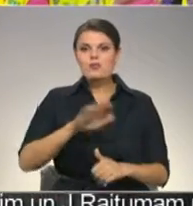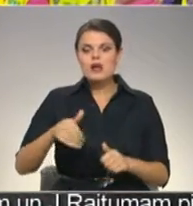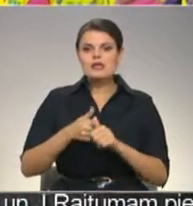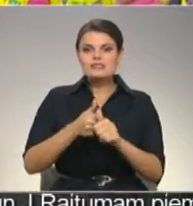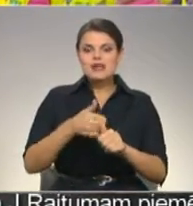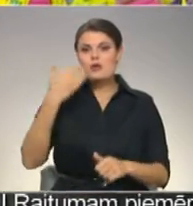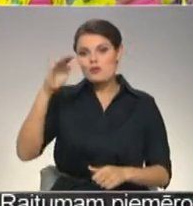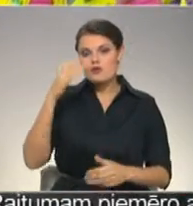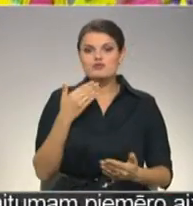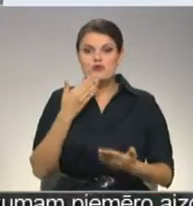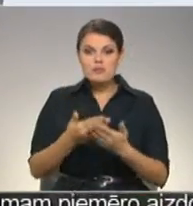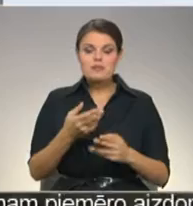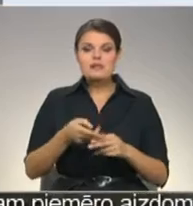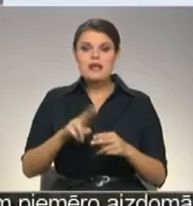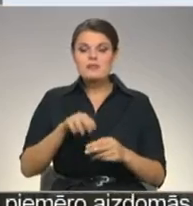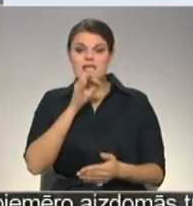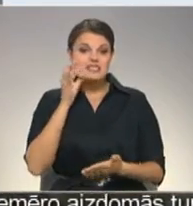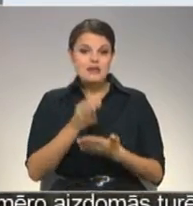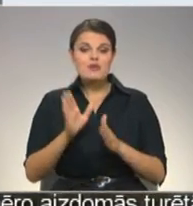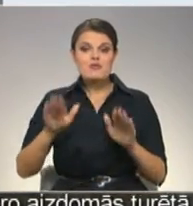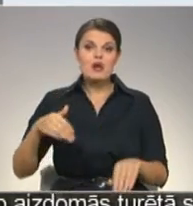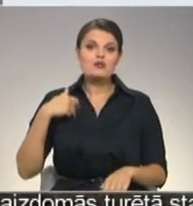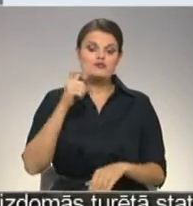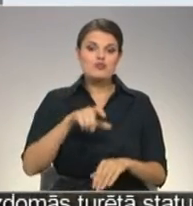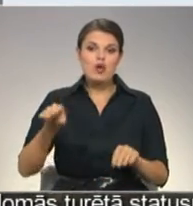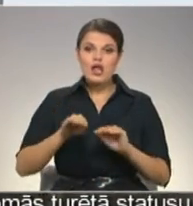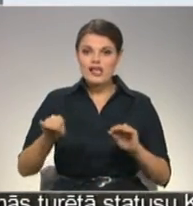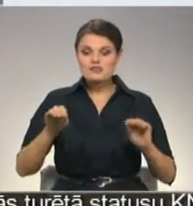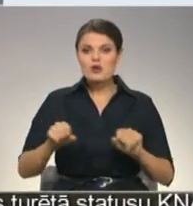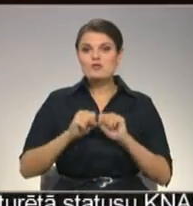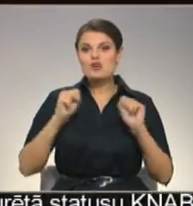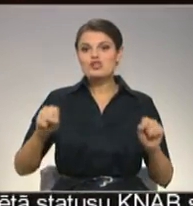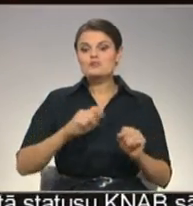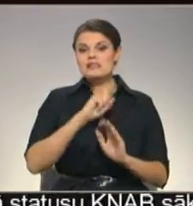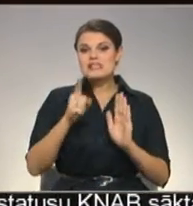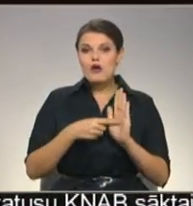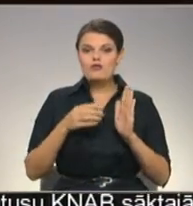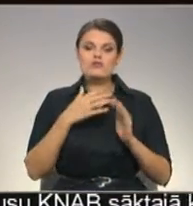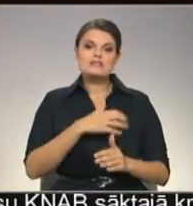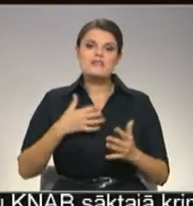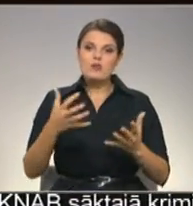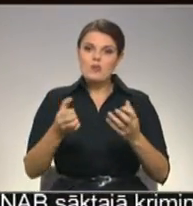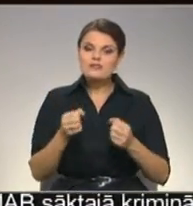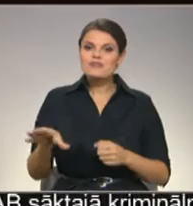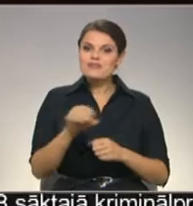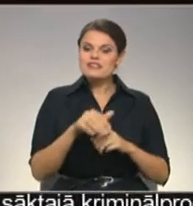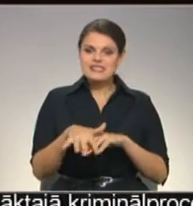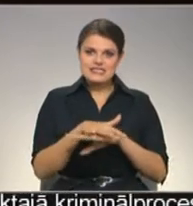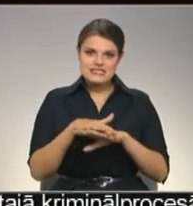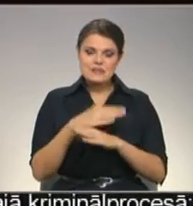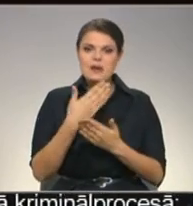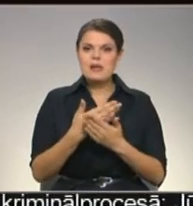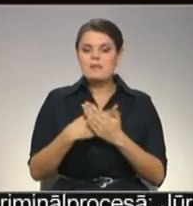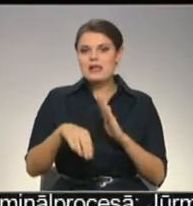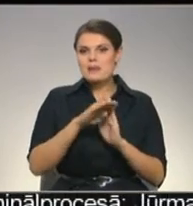tāpēc atbildību par skolēnu izglītošanu drošības jautājumos būtu jāuzņemas visai sabiedrībai. Piemēram, lai arī likums par obligātu atstarojošās vestes